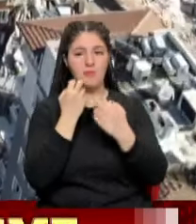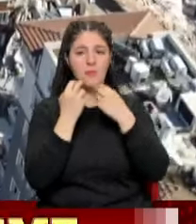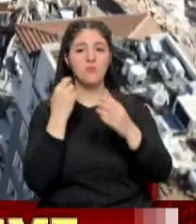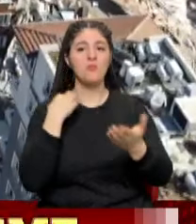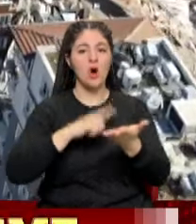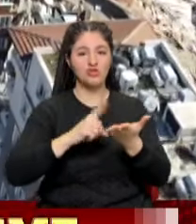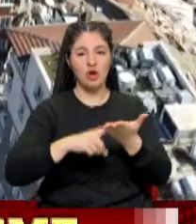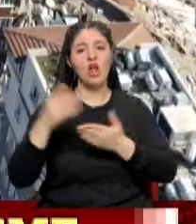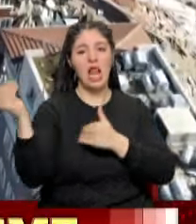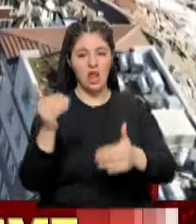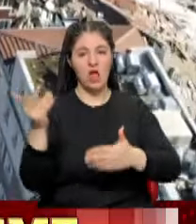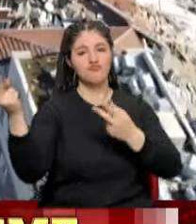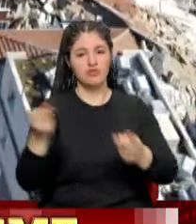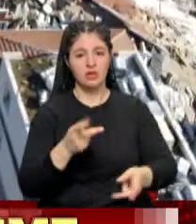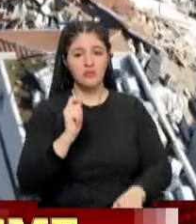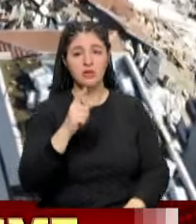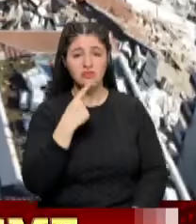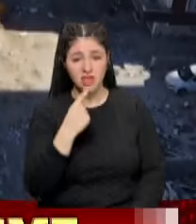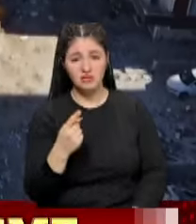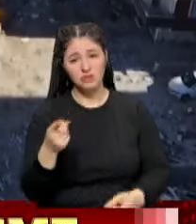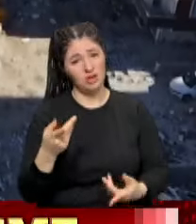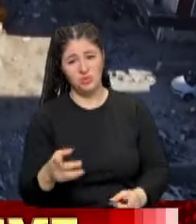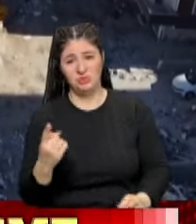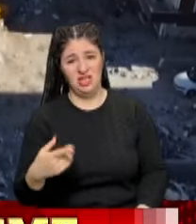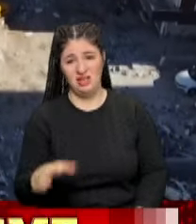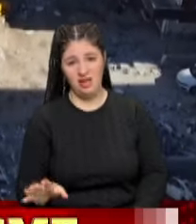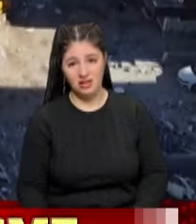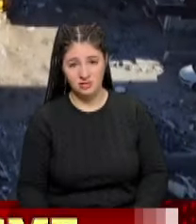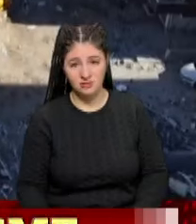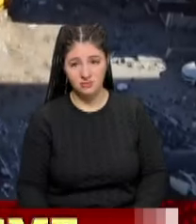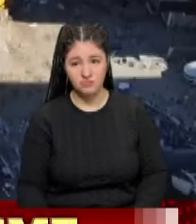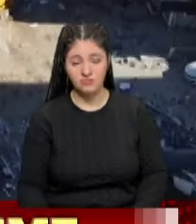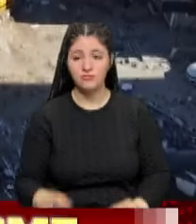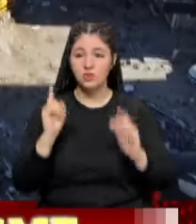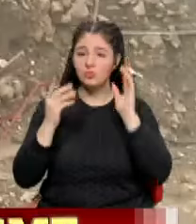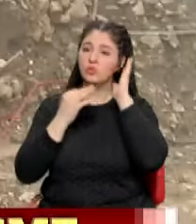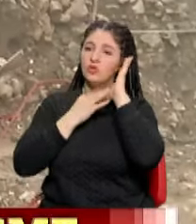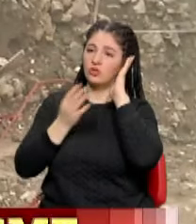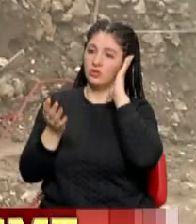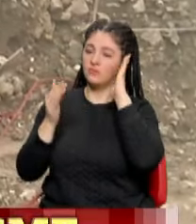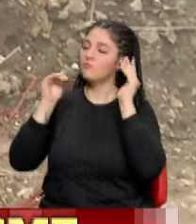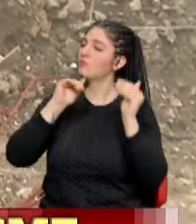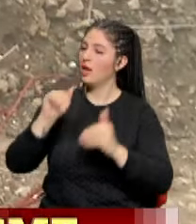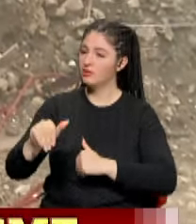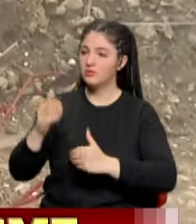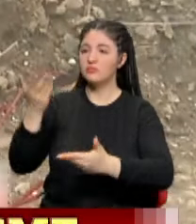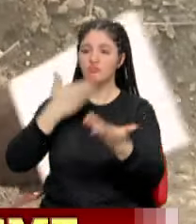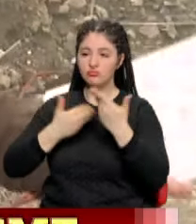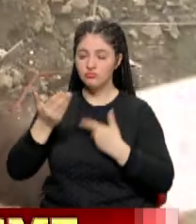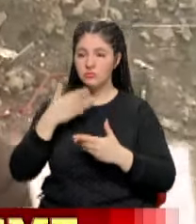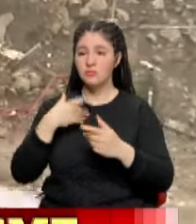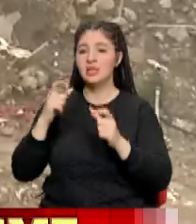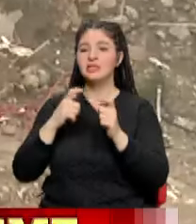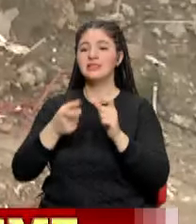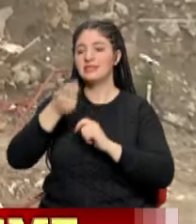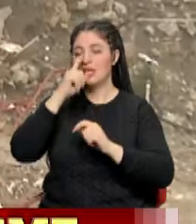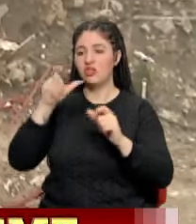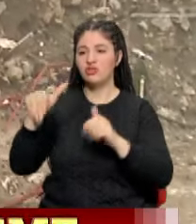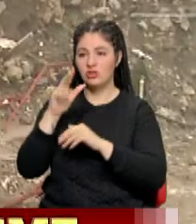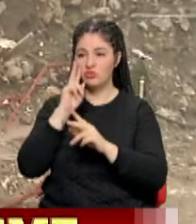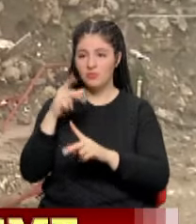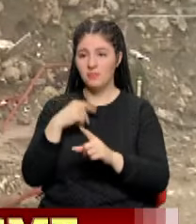protokolü anons ederseniz bu kabul edilecek bir durum değil. Hocam çok teşekkür ederim. Ben teşekkür geldiniz, ederim. Anlattınız, bize Saray Caddesi'ni gösterdiniz.